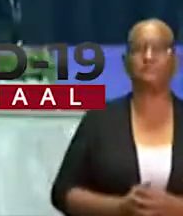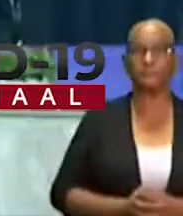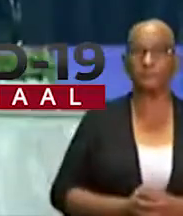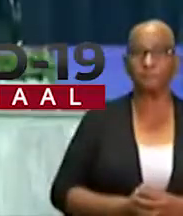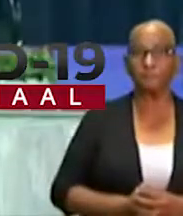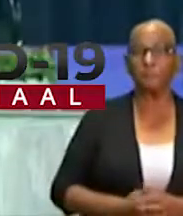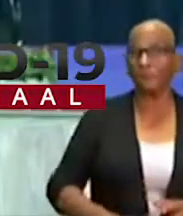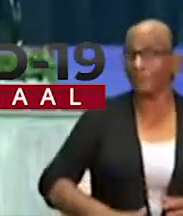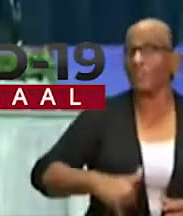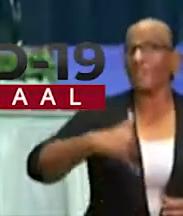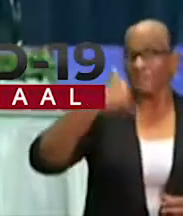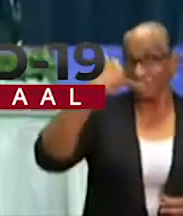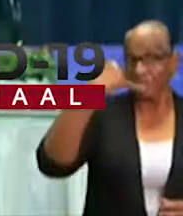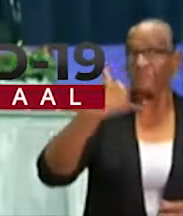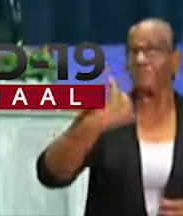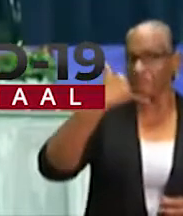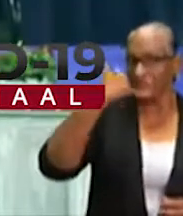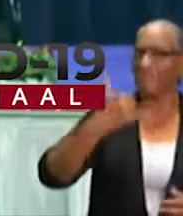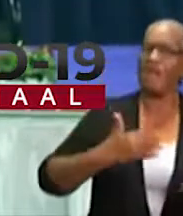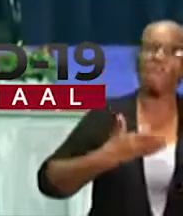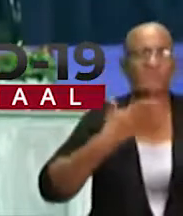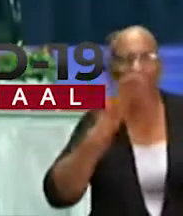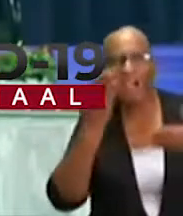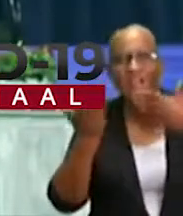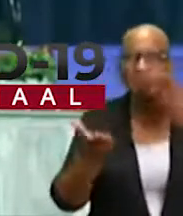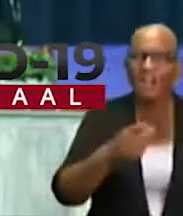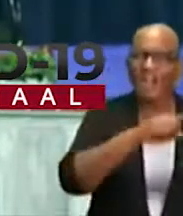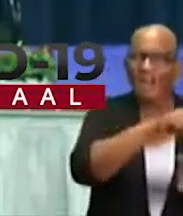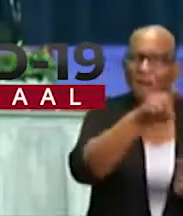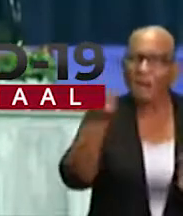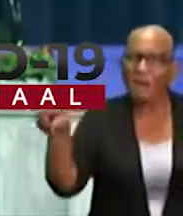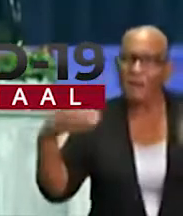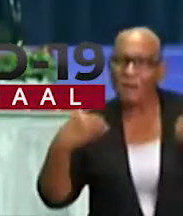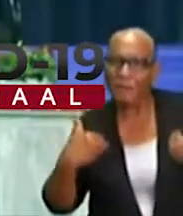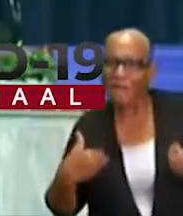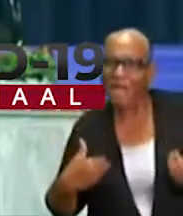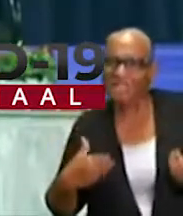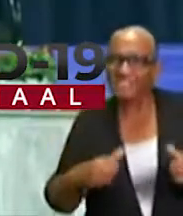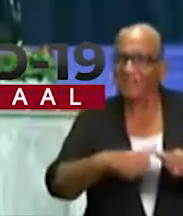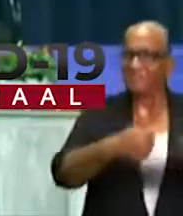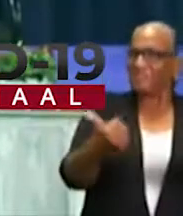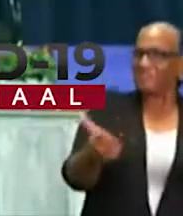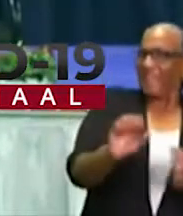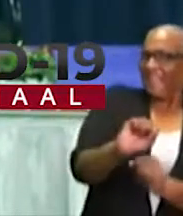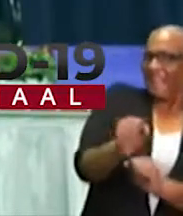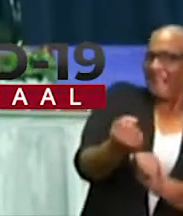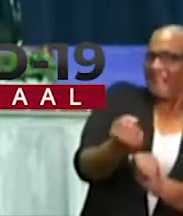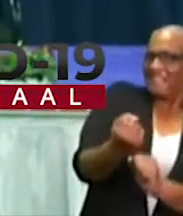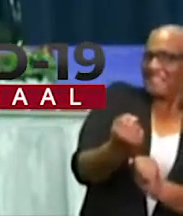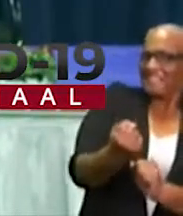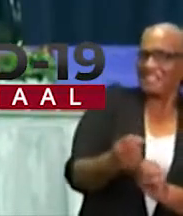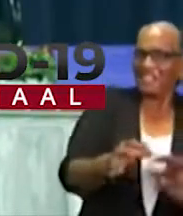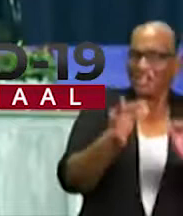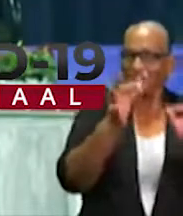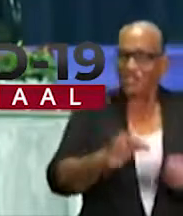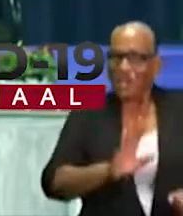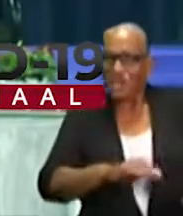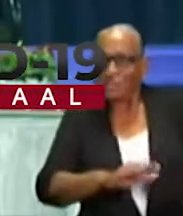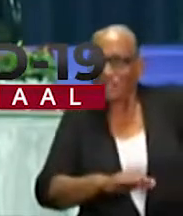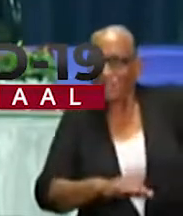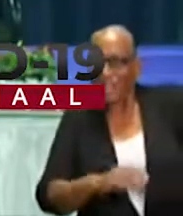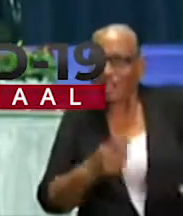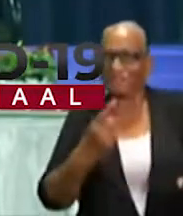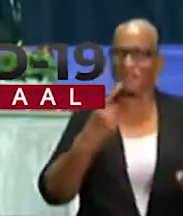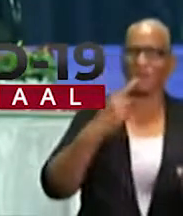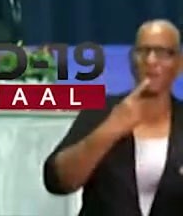Er is veel van u gevraagd, er is veel van uw vrijheid ook ontnomen. Uw geduld is op de proef gesteld, het